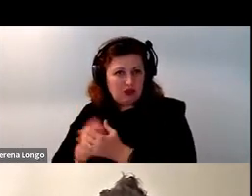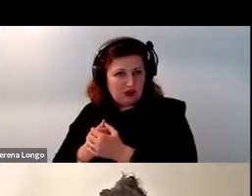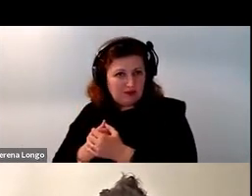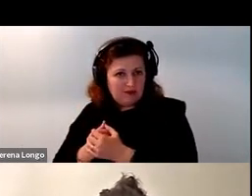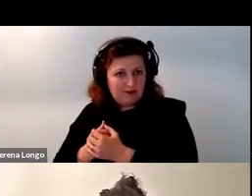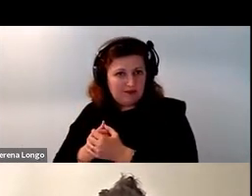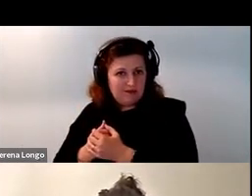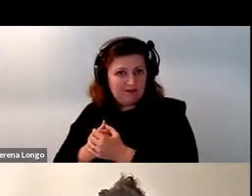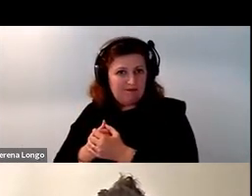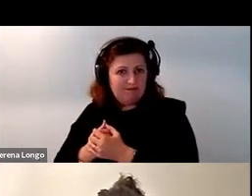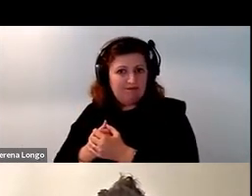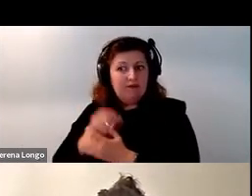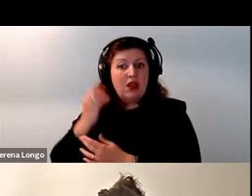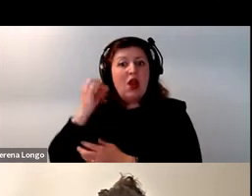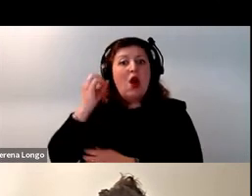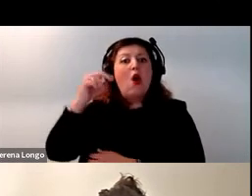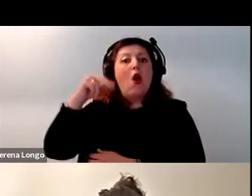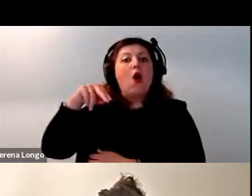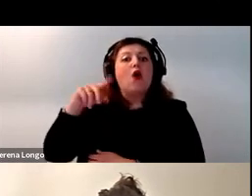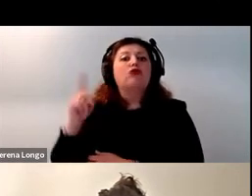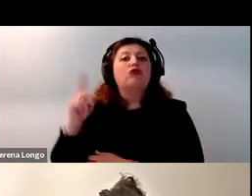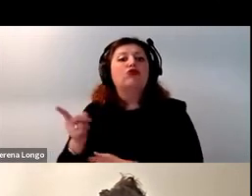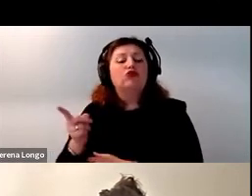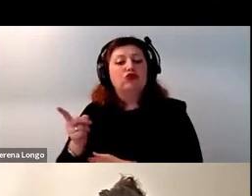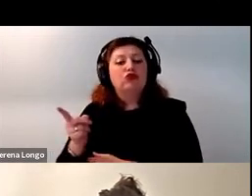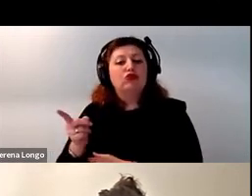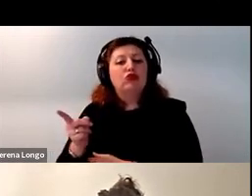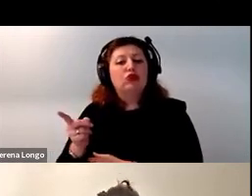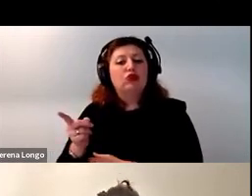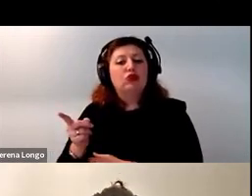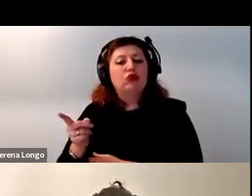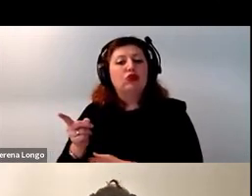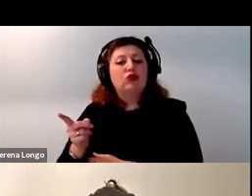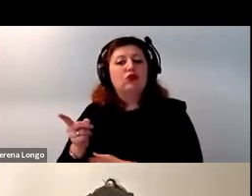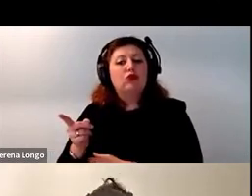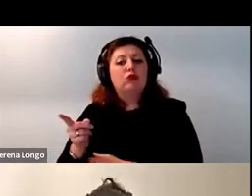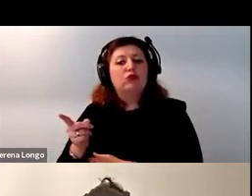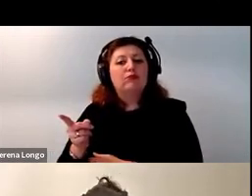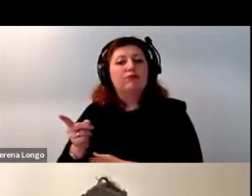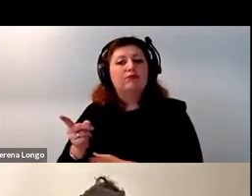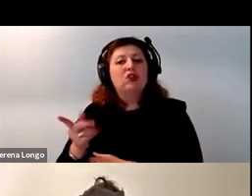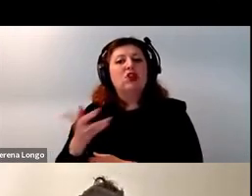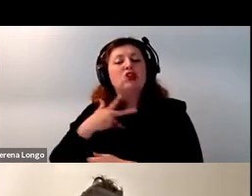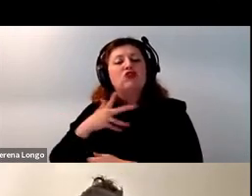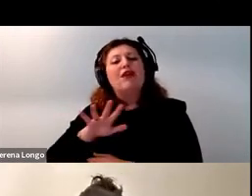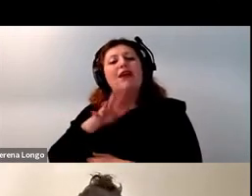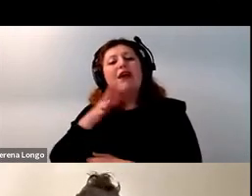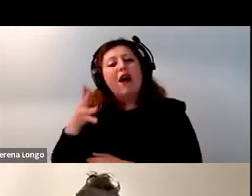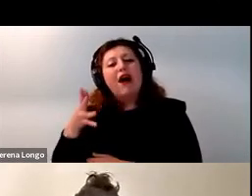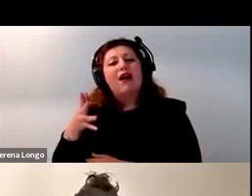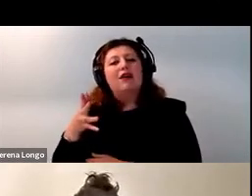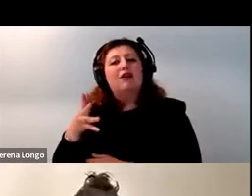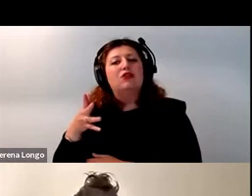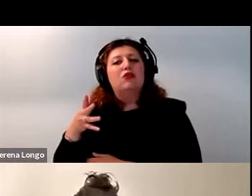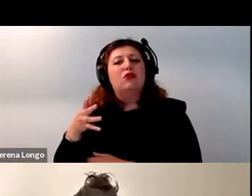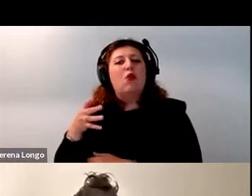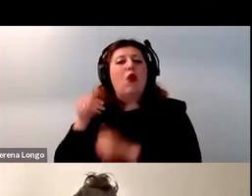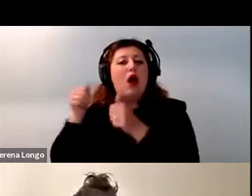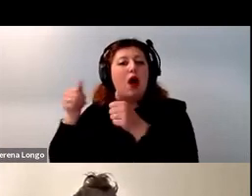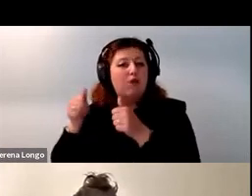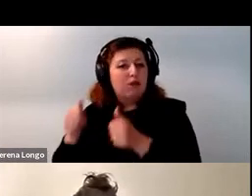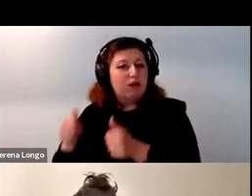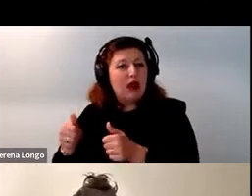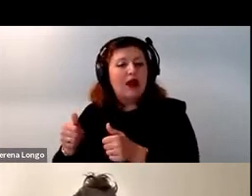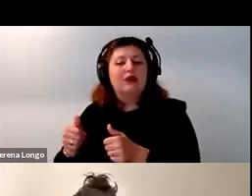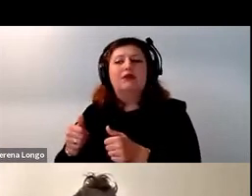Come ONG, anche per i vari appalti, le varie procedure,